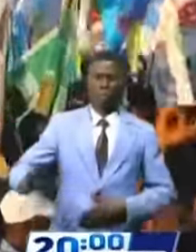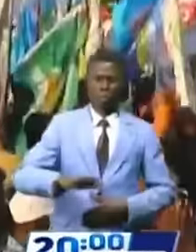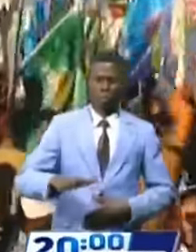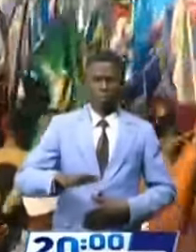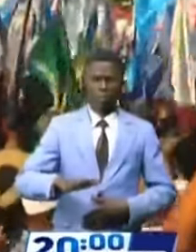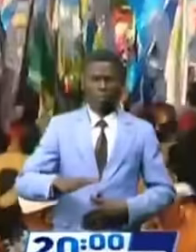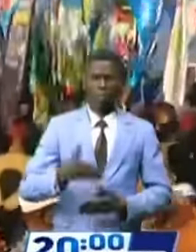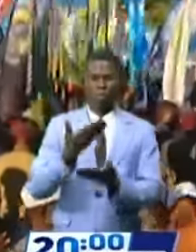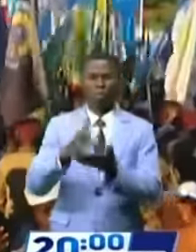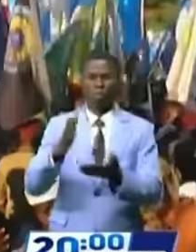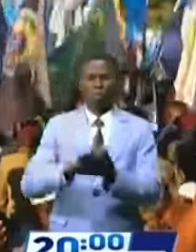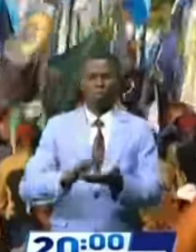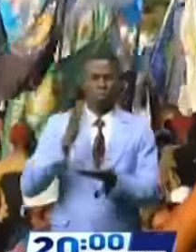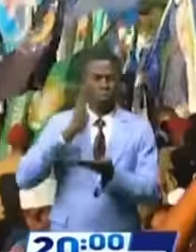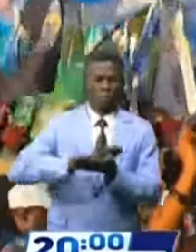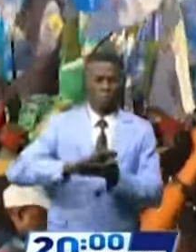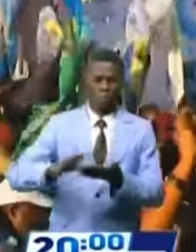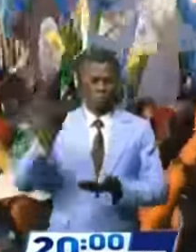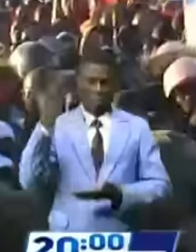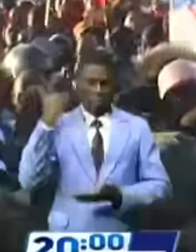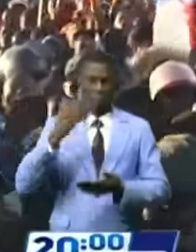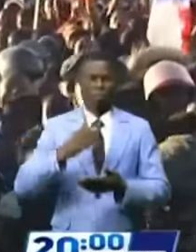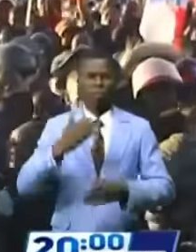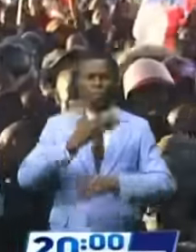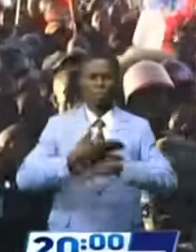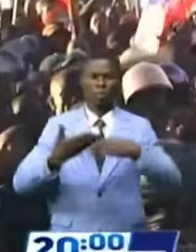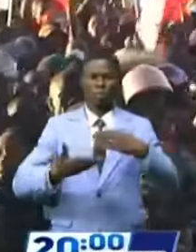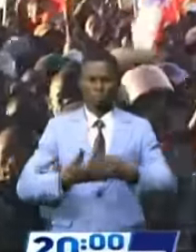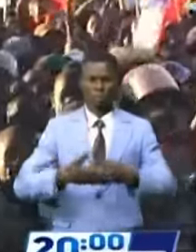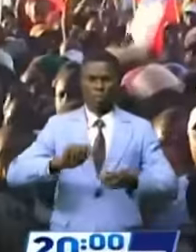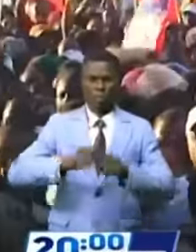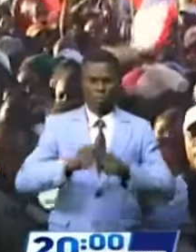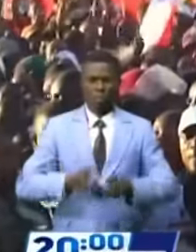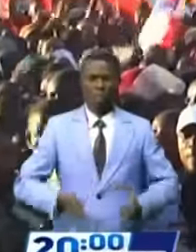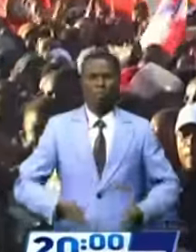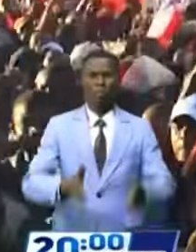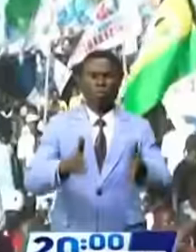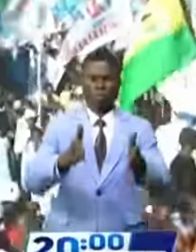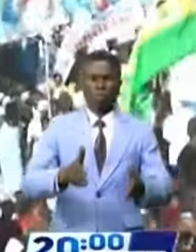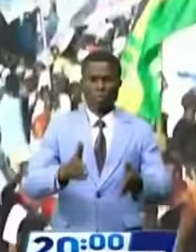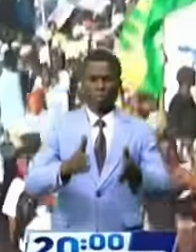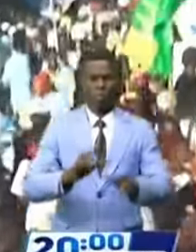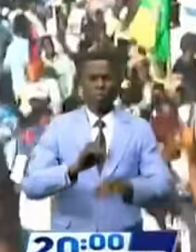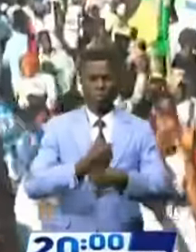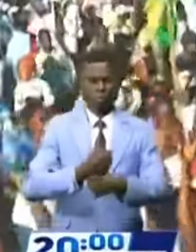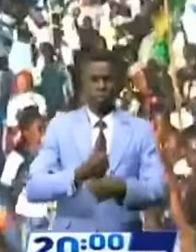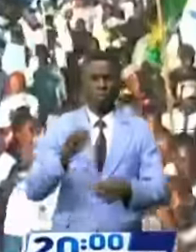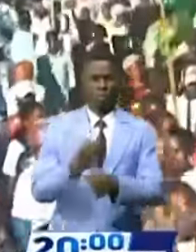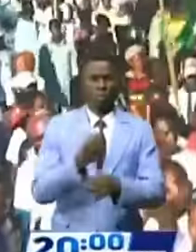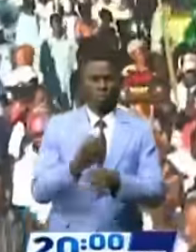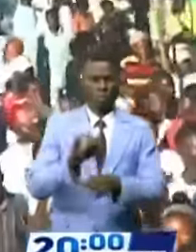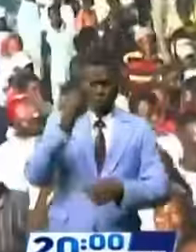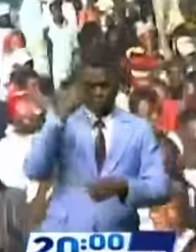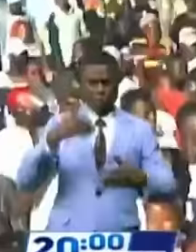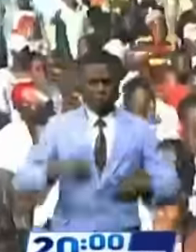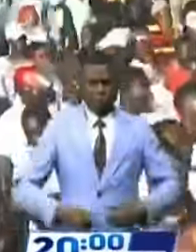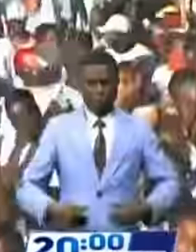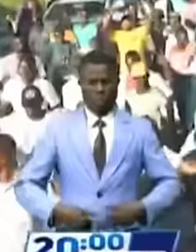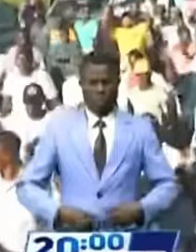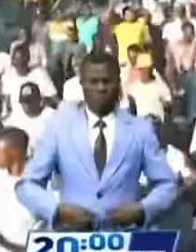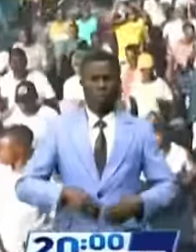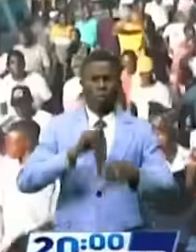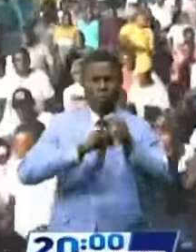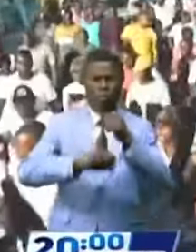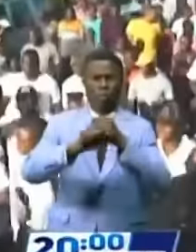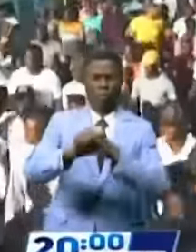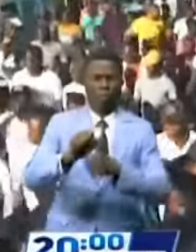la desserte en eau potable, la construction et réhabilitation des infrastructures, la création des emplois pour les jeunes, la